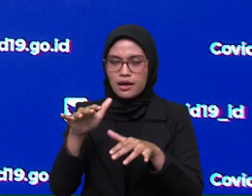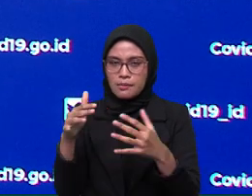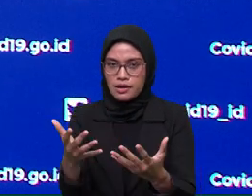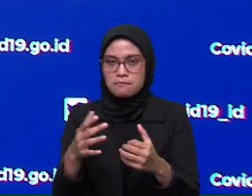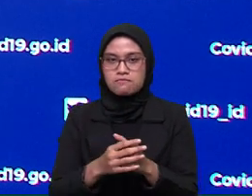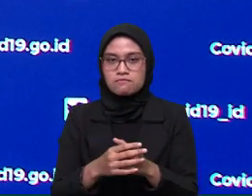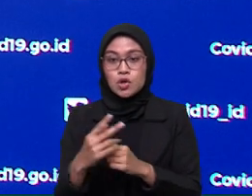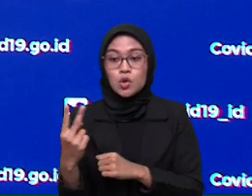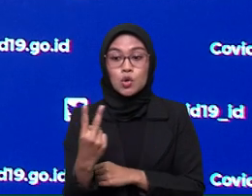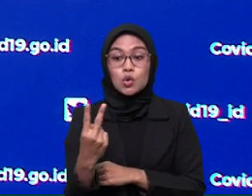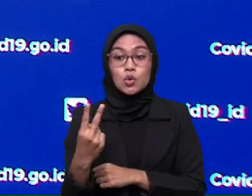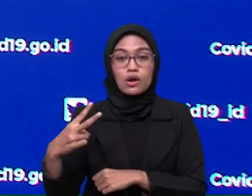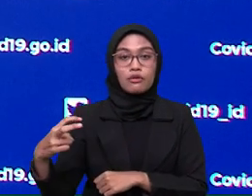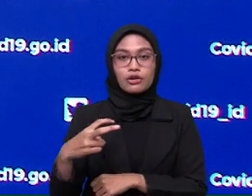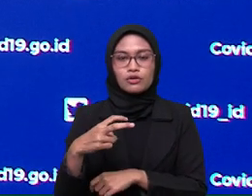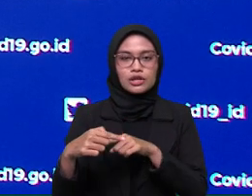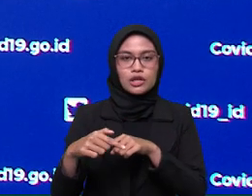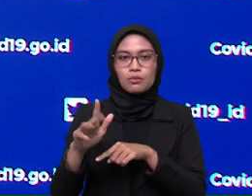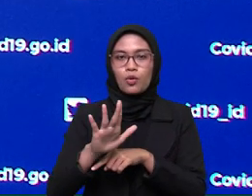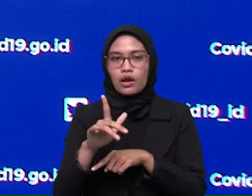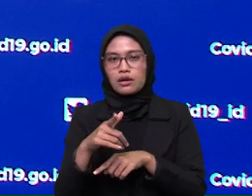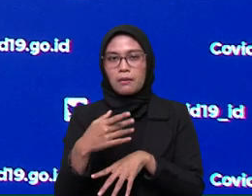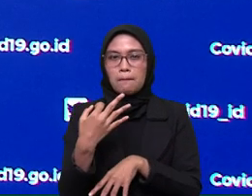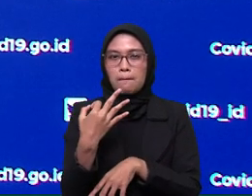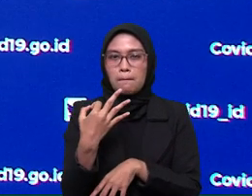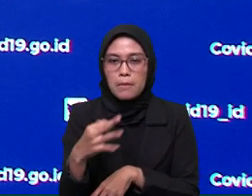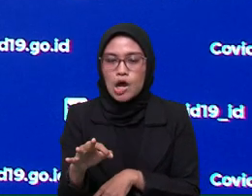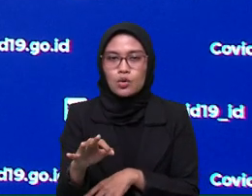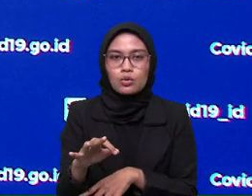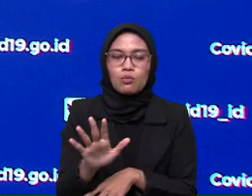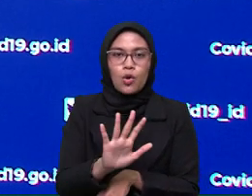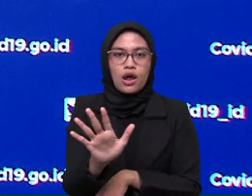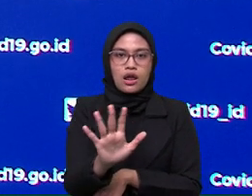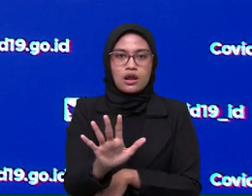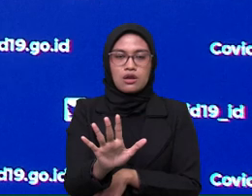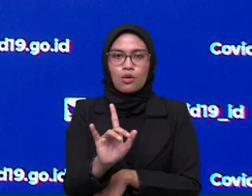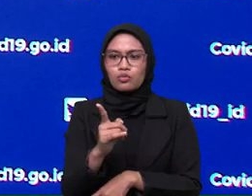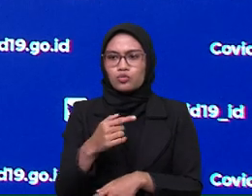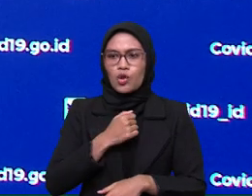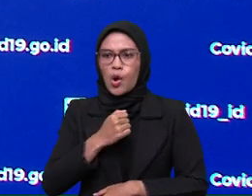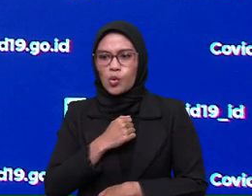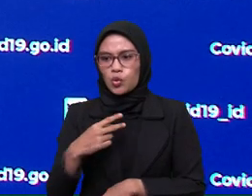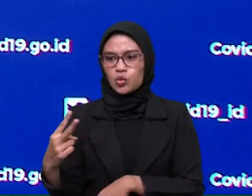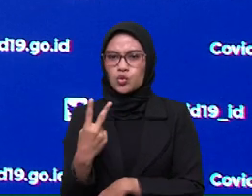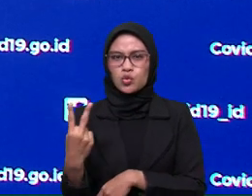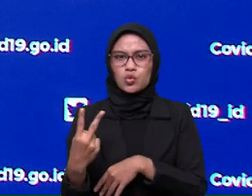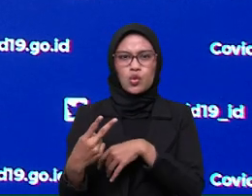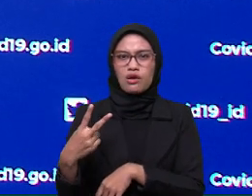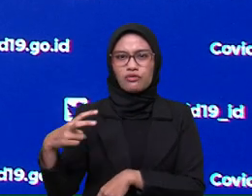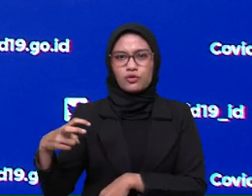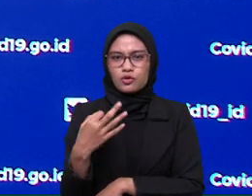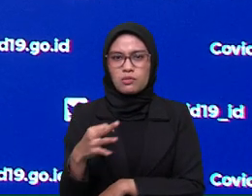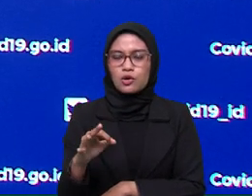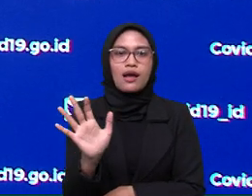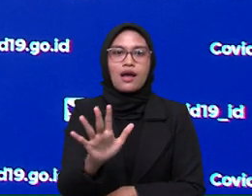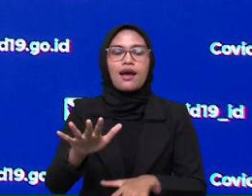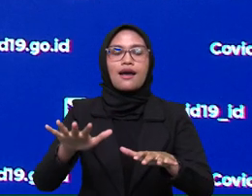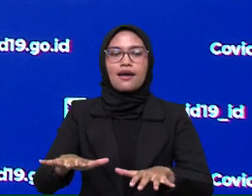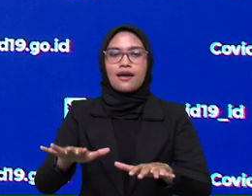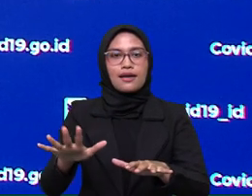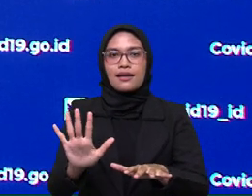ini sebagai variant of konser hal ini mengingat penularan yang cukup masif dan menyebabkan lonjakan kasus di negara